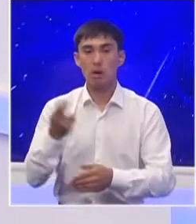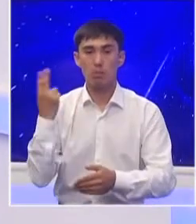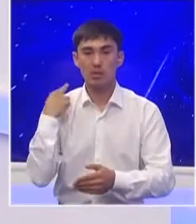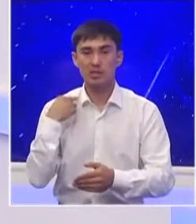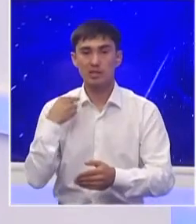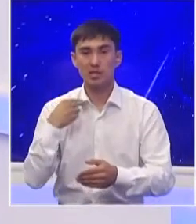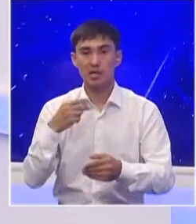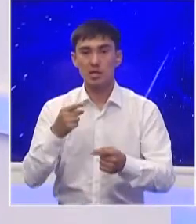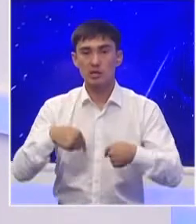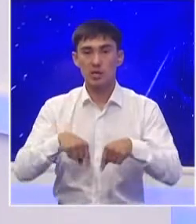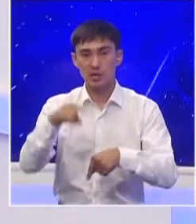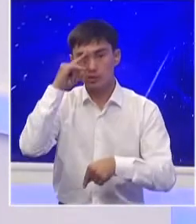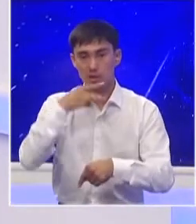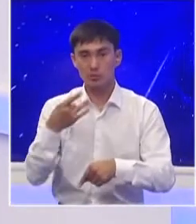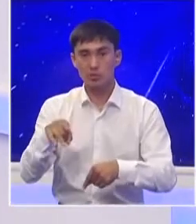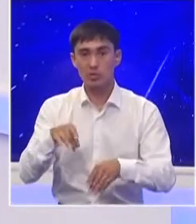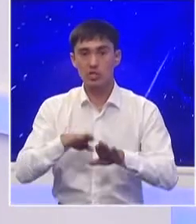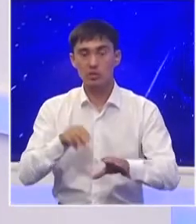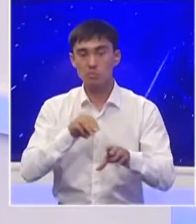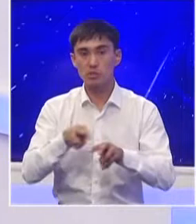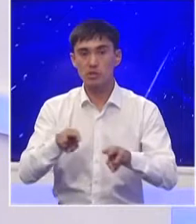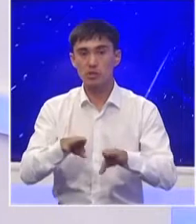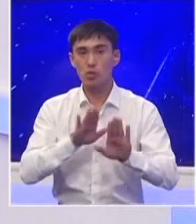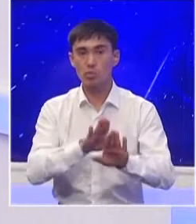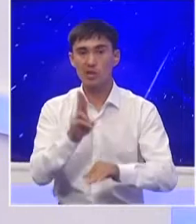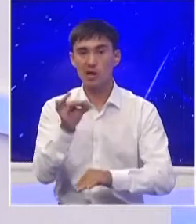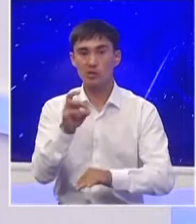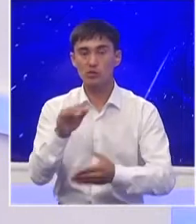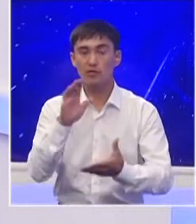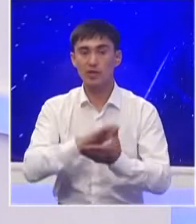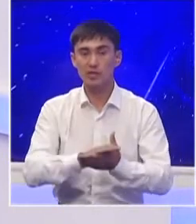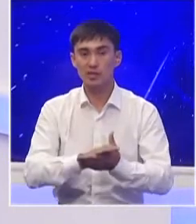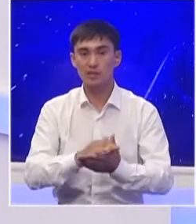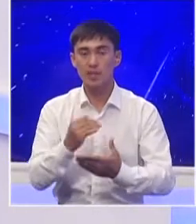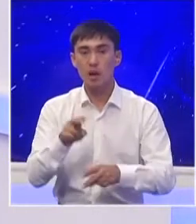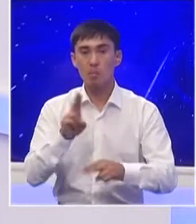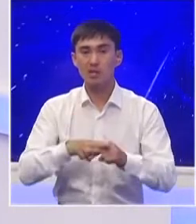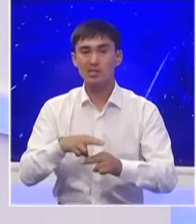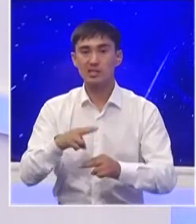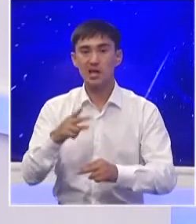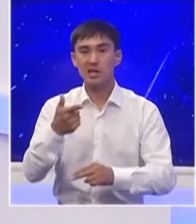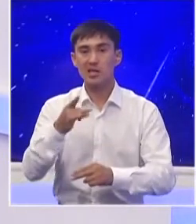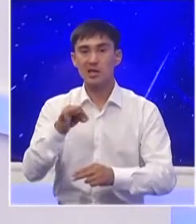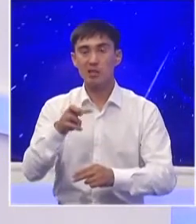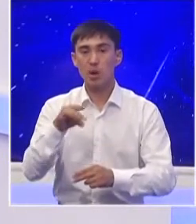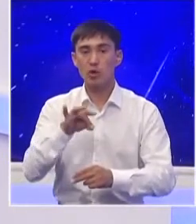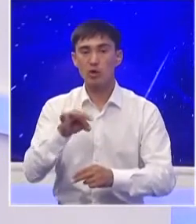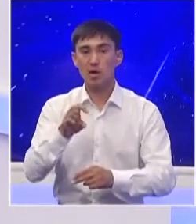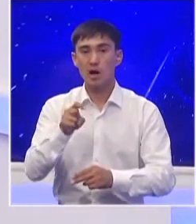Қазақстан Республикасы ішкі істер министрінің орынбасары Қайрат Сүнтаев таныстырды. Полиция генерал-майоры Атығай